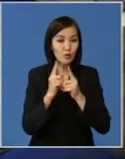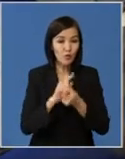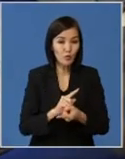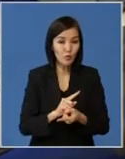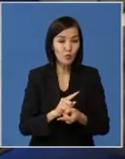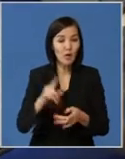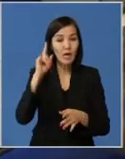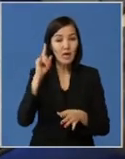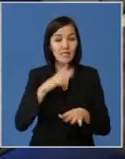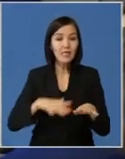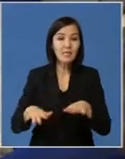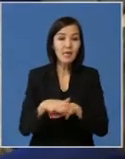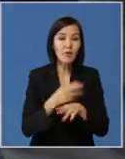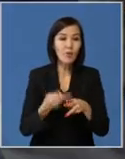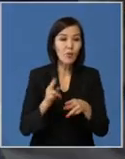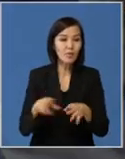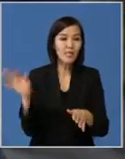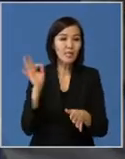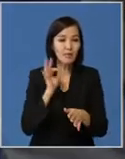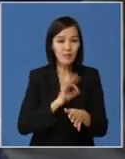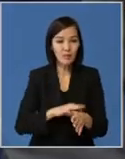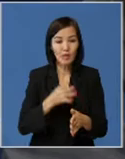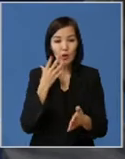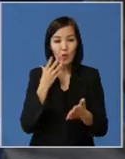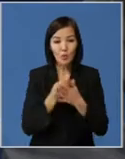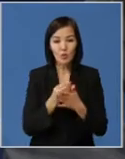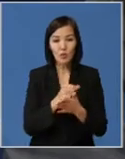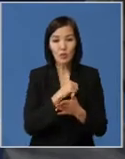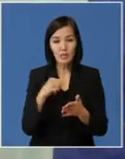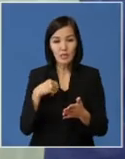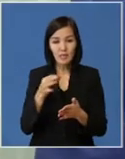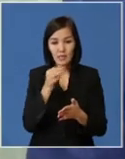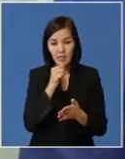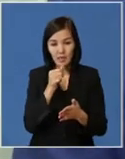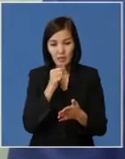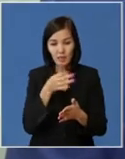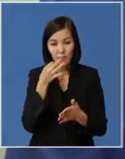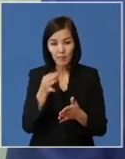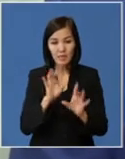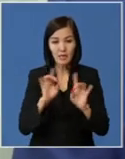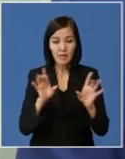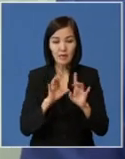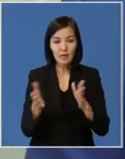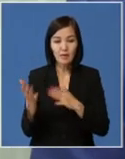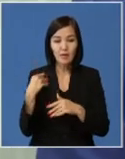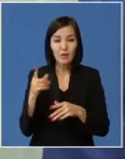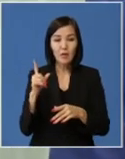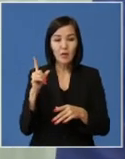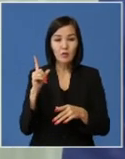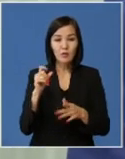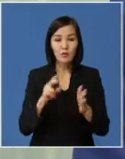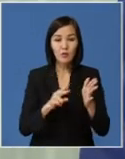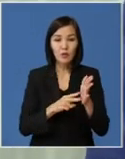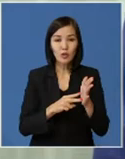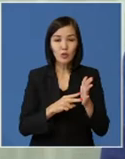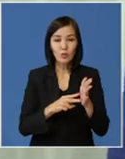қазақстандықтар үшін аса тиімді екенін өз тәжірибесімен бірлестіріп жеткізді. Өзім ойым бизнес рейтингте баяғы 102-ші орын болса,